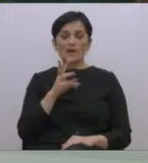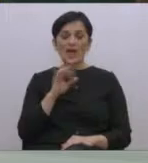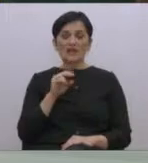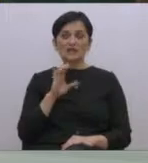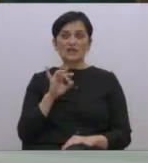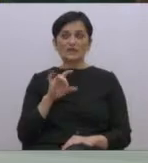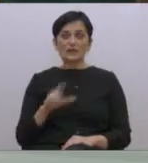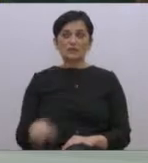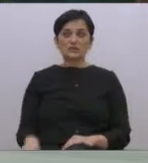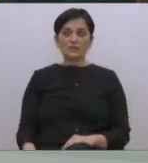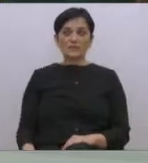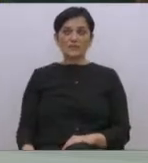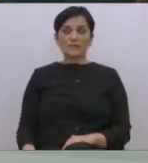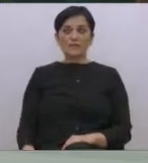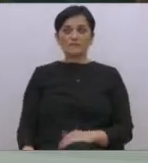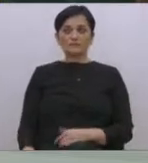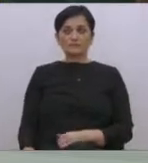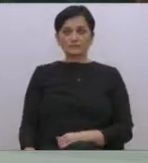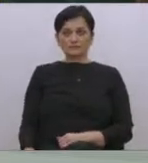Sargevic.